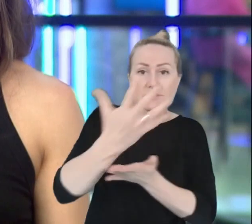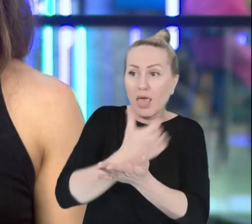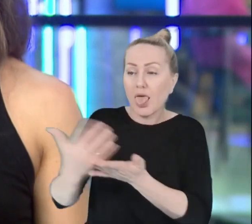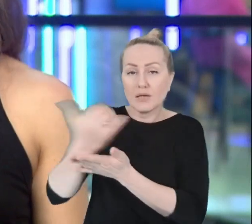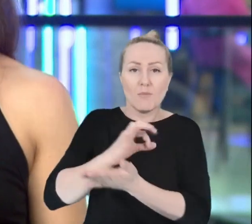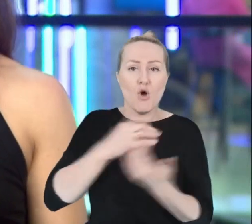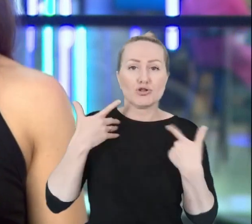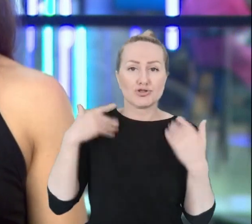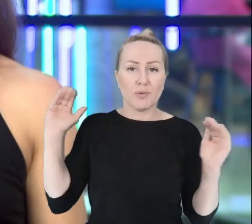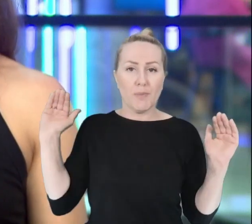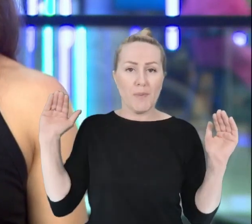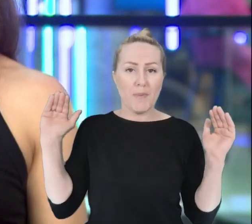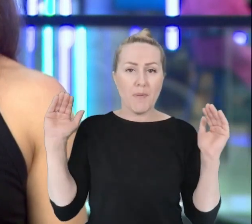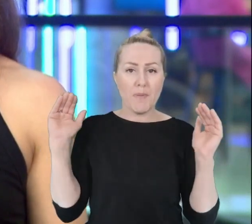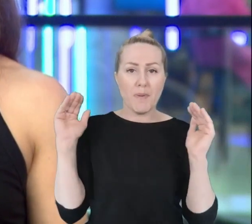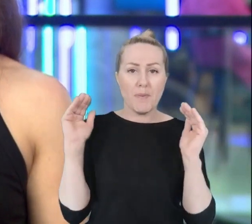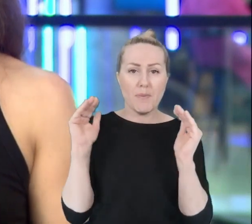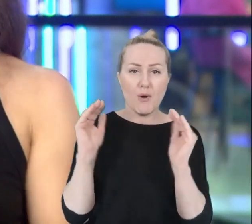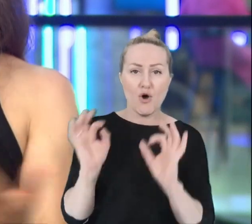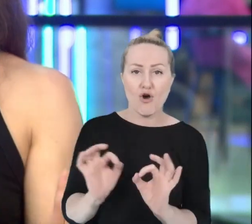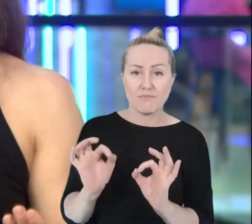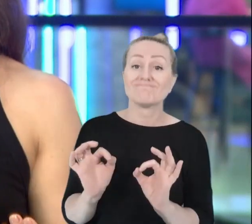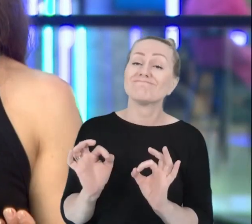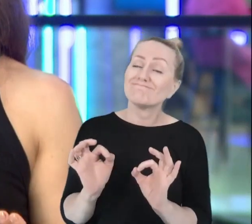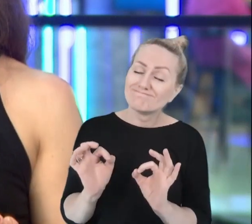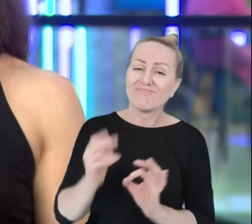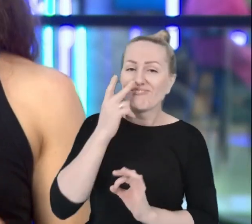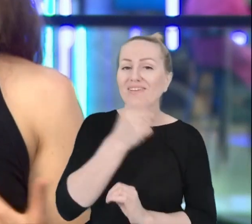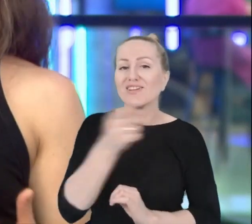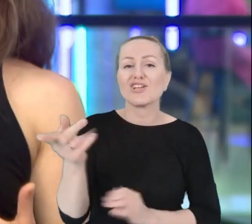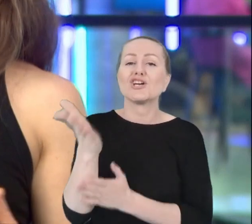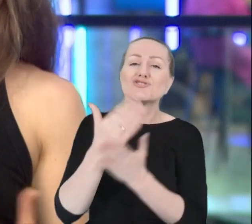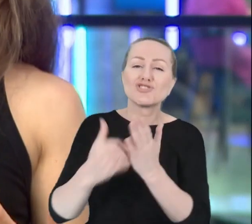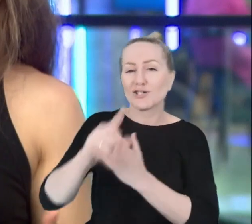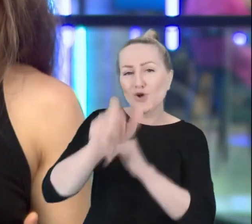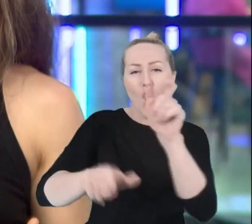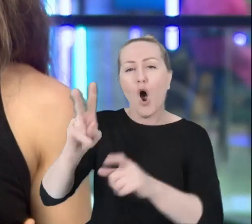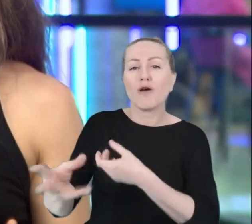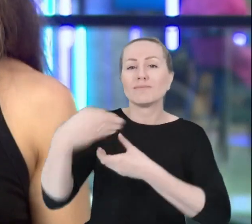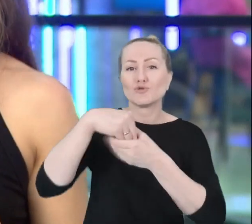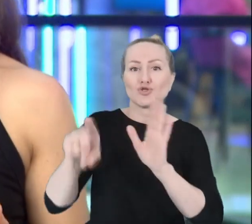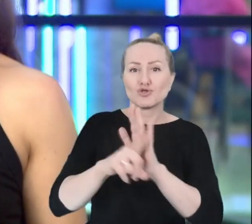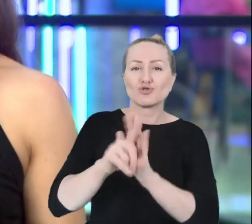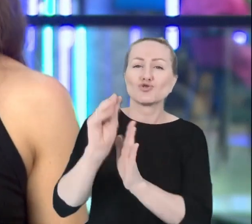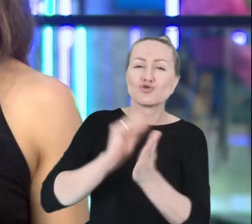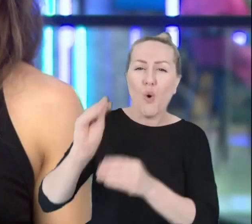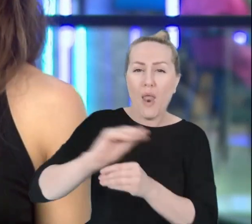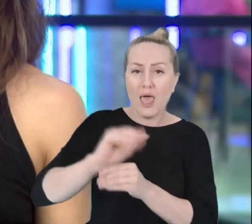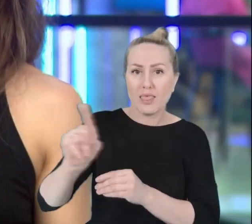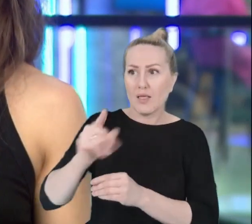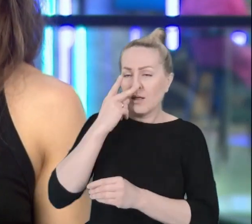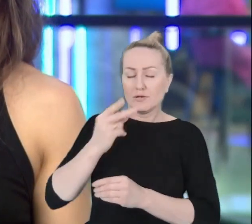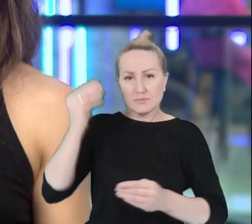powiem coś, na co zwykle grupy moich uczestników szkoleń reagują takim zaskoczeniem, czasem